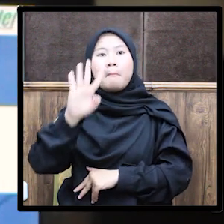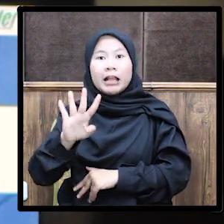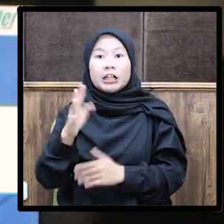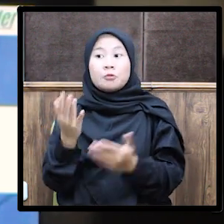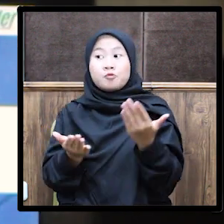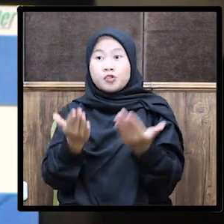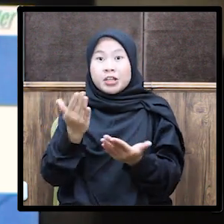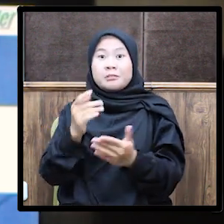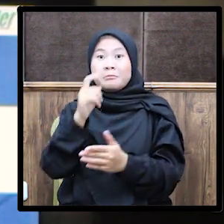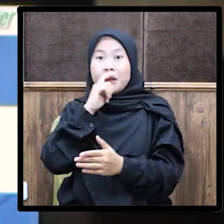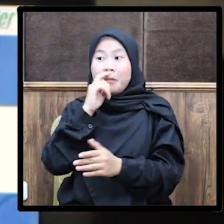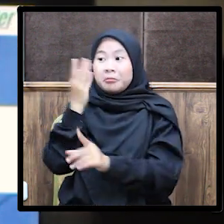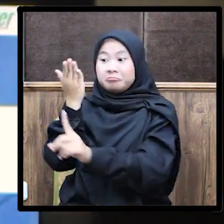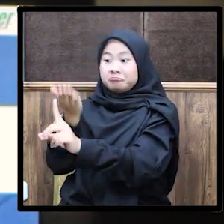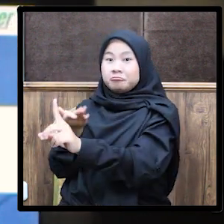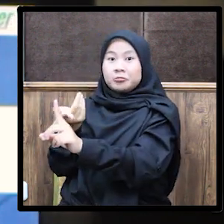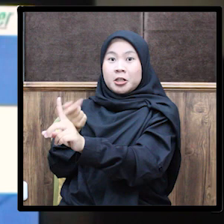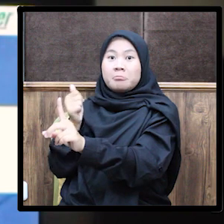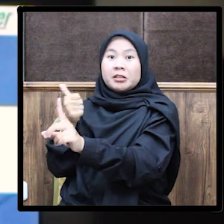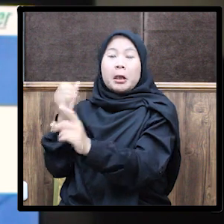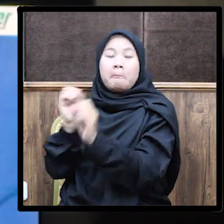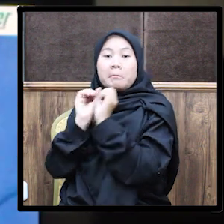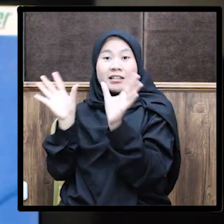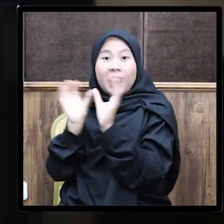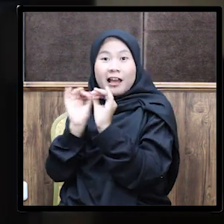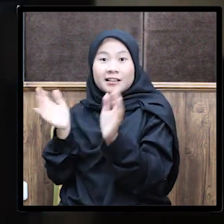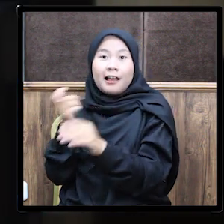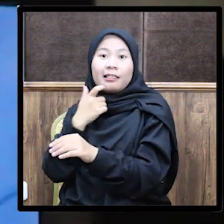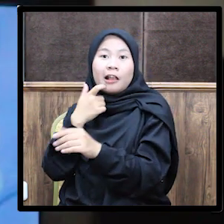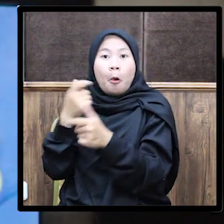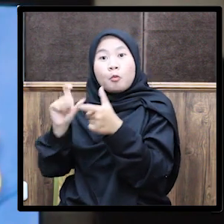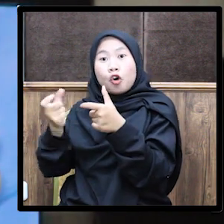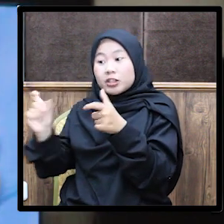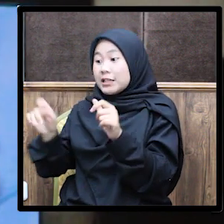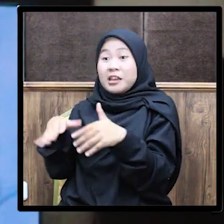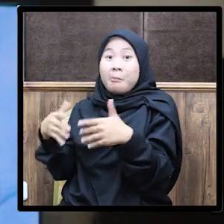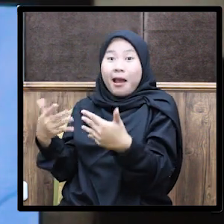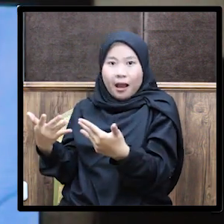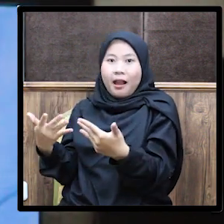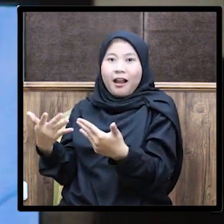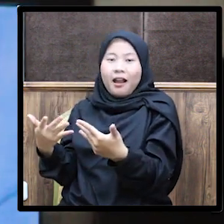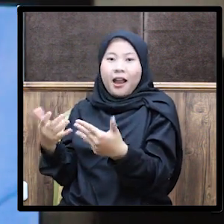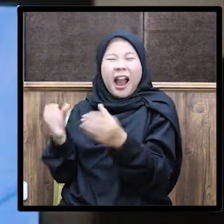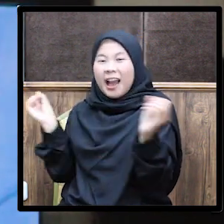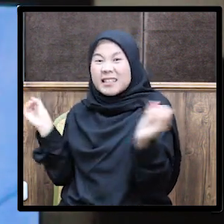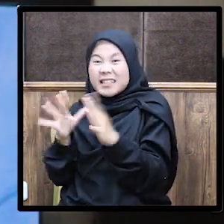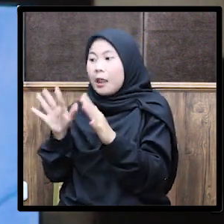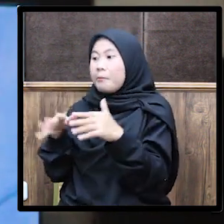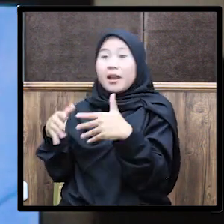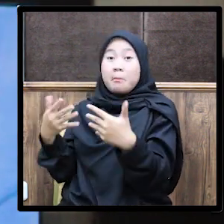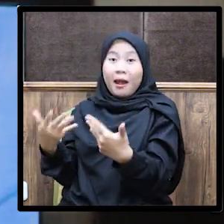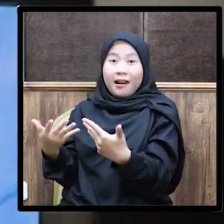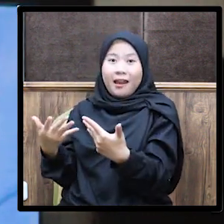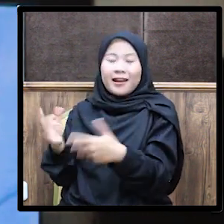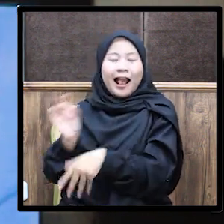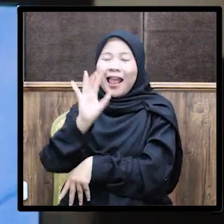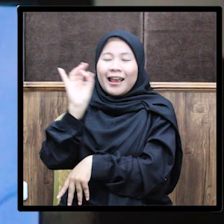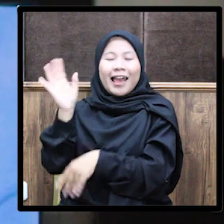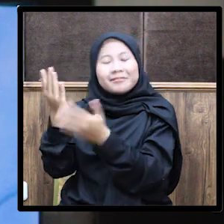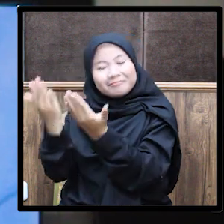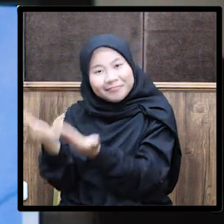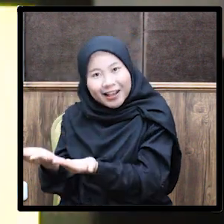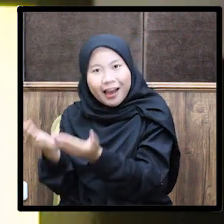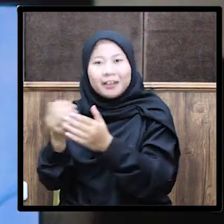bisa menjelaskan terkait dengan apa saja temuannya, prosesnya bagaimana, kemudian apa saja temuannya seperti itu, Pak